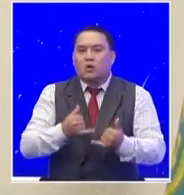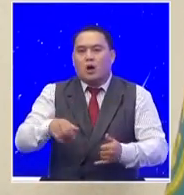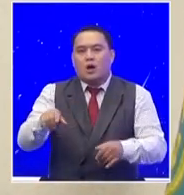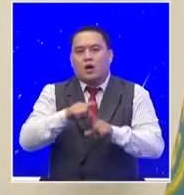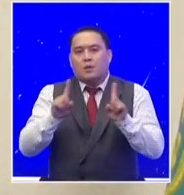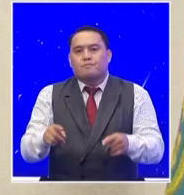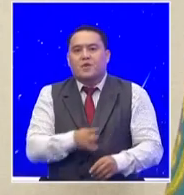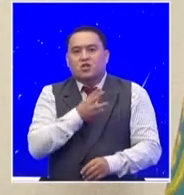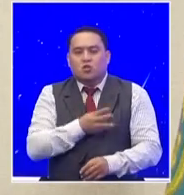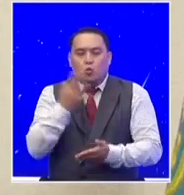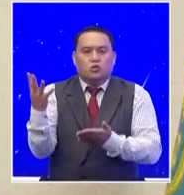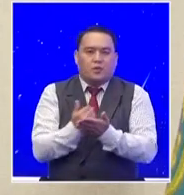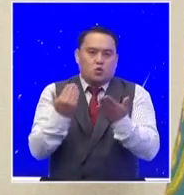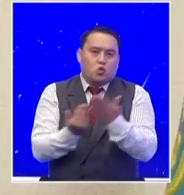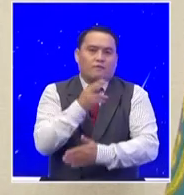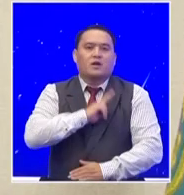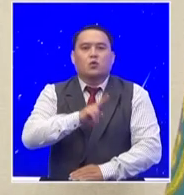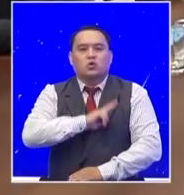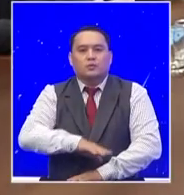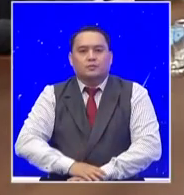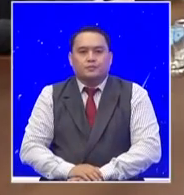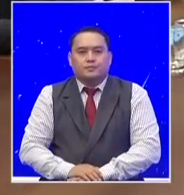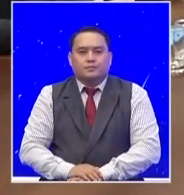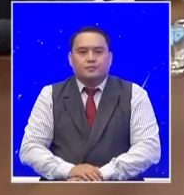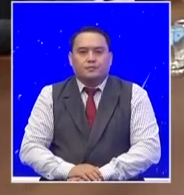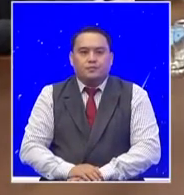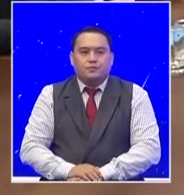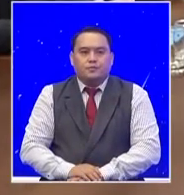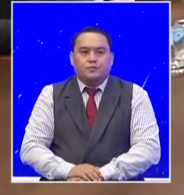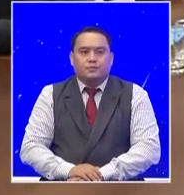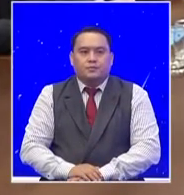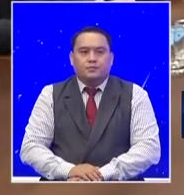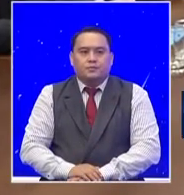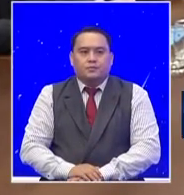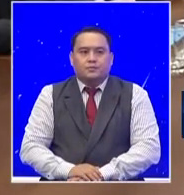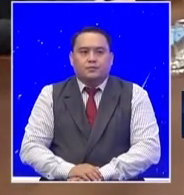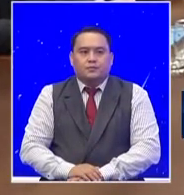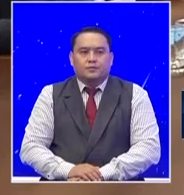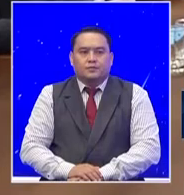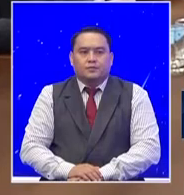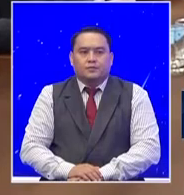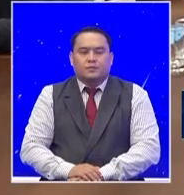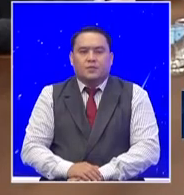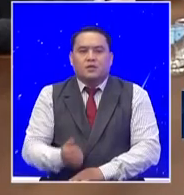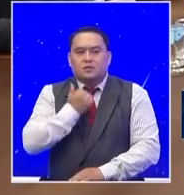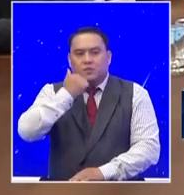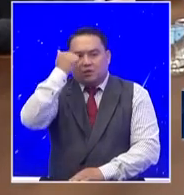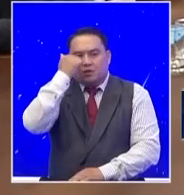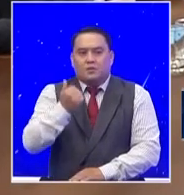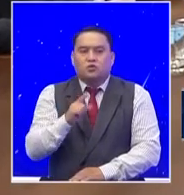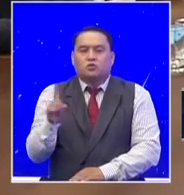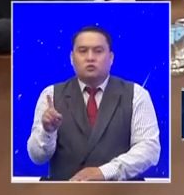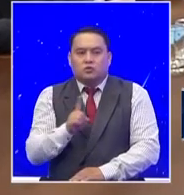и пожелал ему успехов на новом месте. Рахмет, уважаемый Амандык Абасович, уважаемый коллектив, за эти